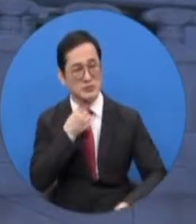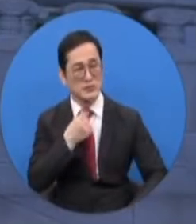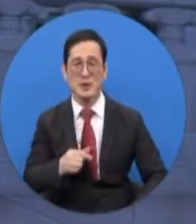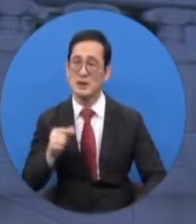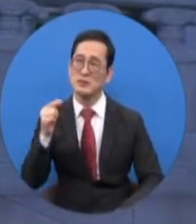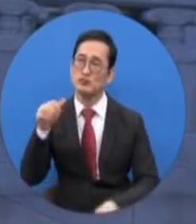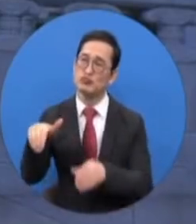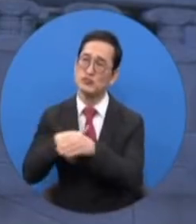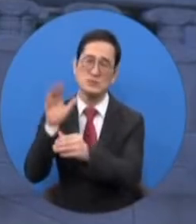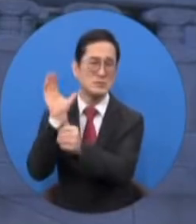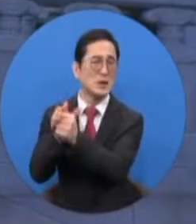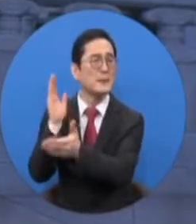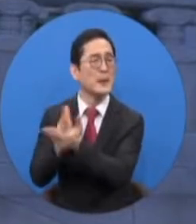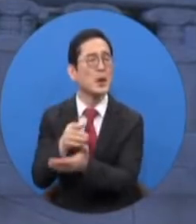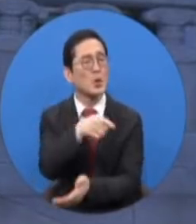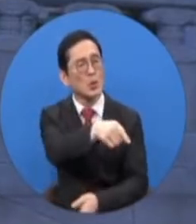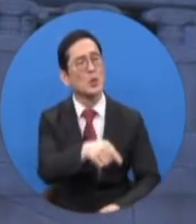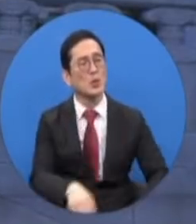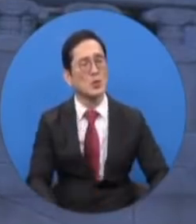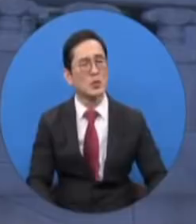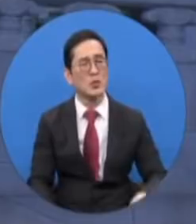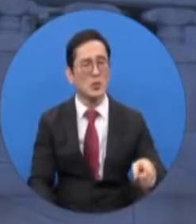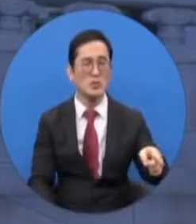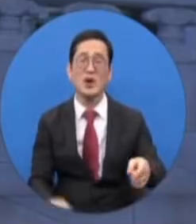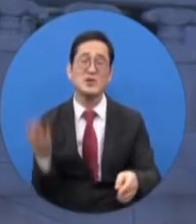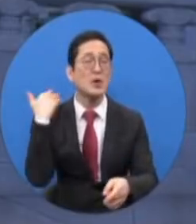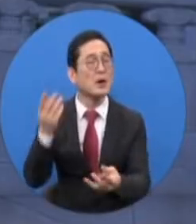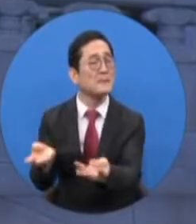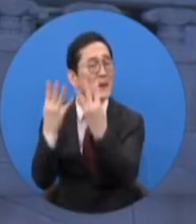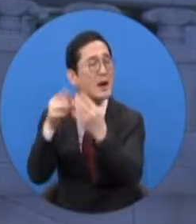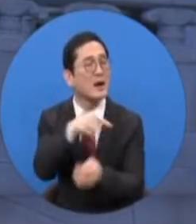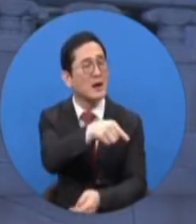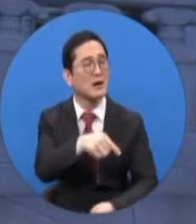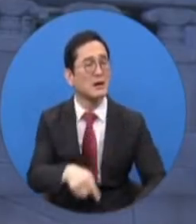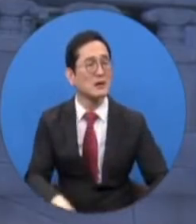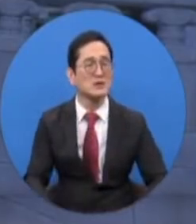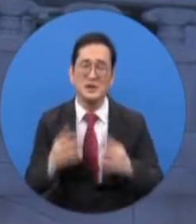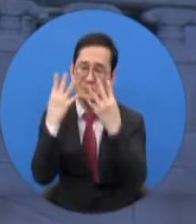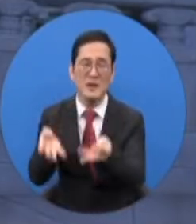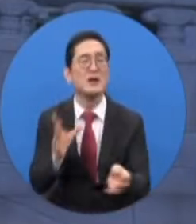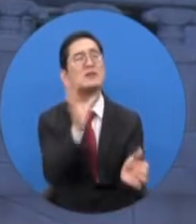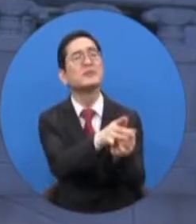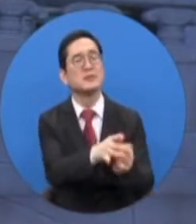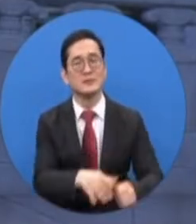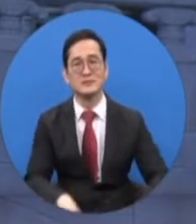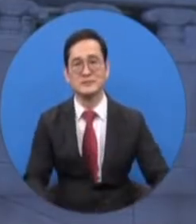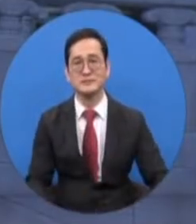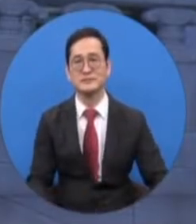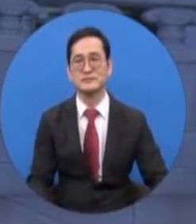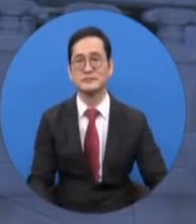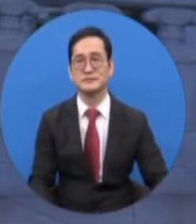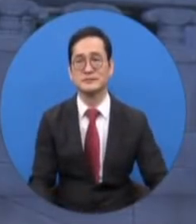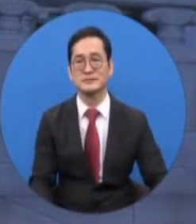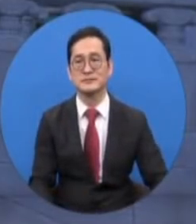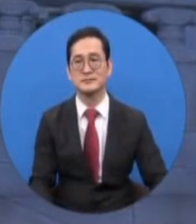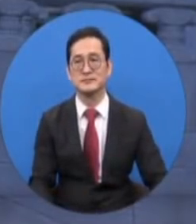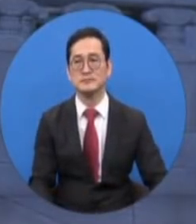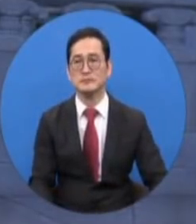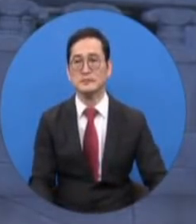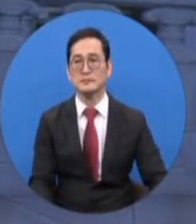입장에서는 가둔 자가 해결하라라고 이야기를 하고 있습니다. 물론 문재인 대통령이 가둔 건 아니죠.